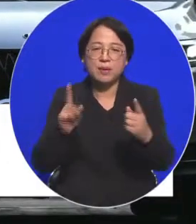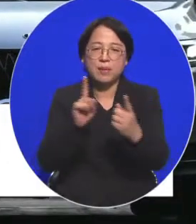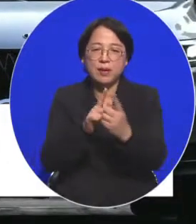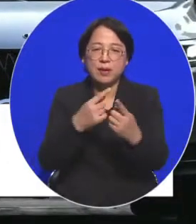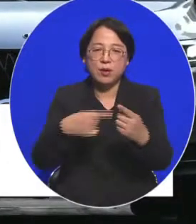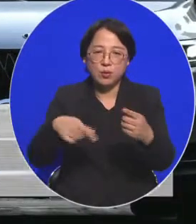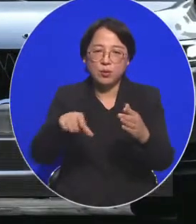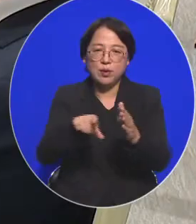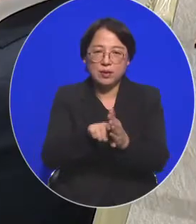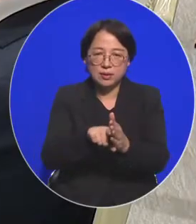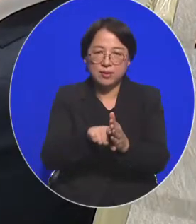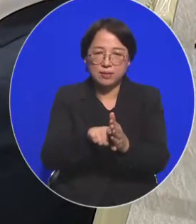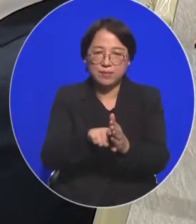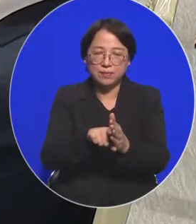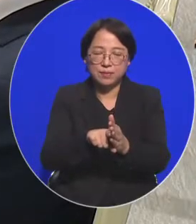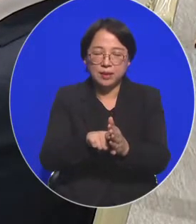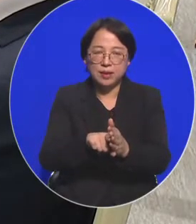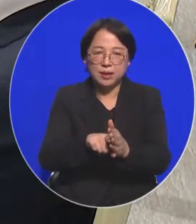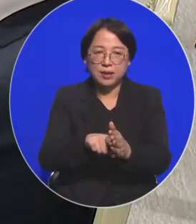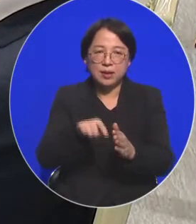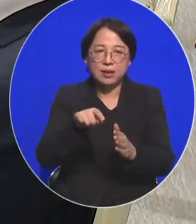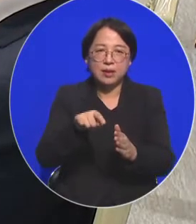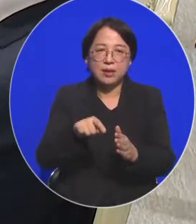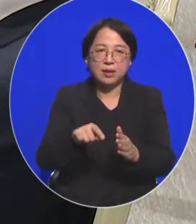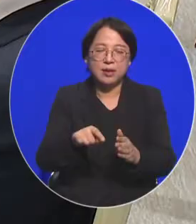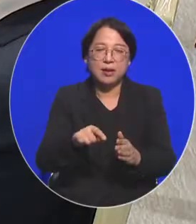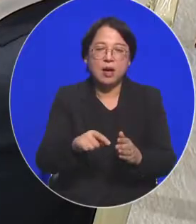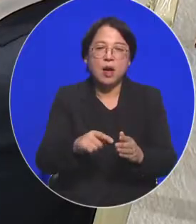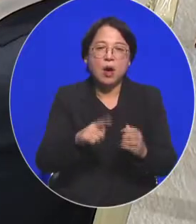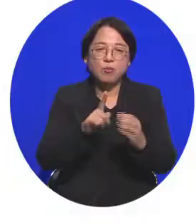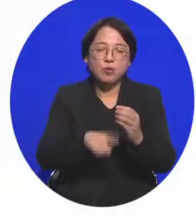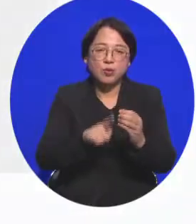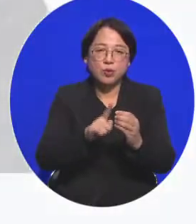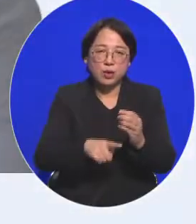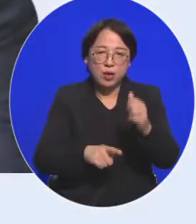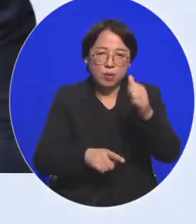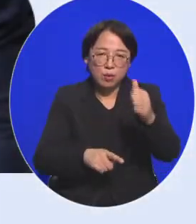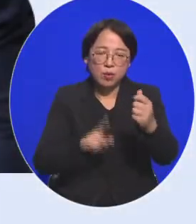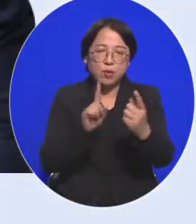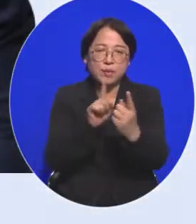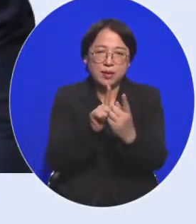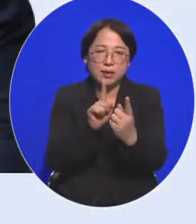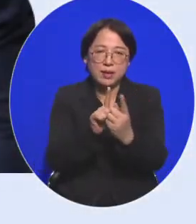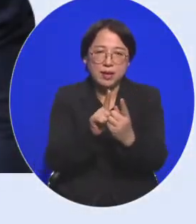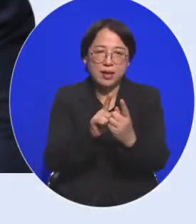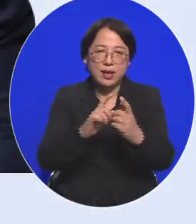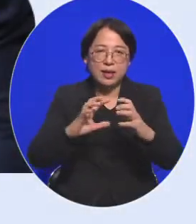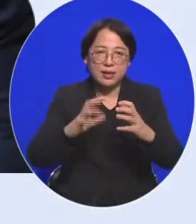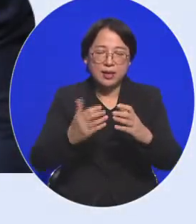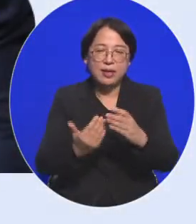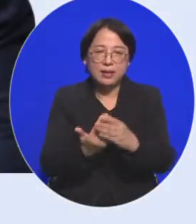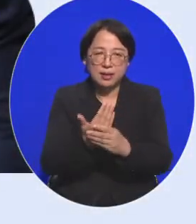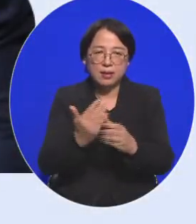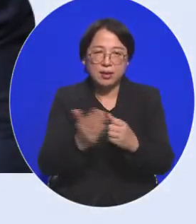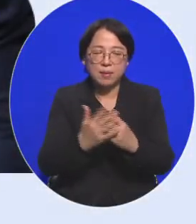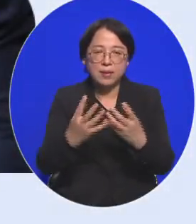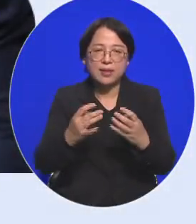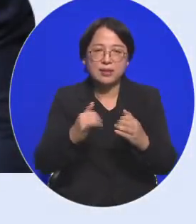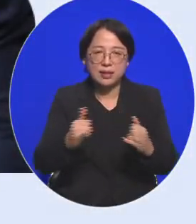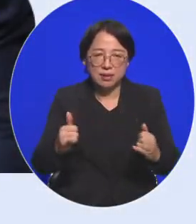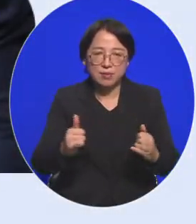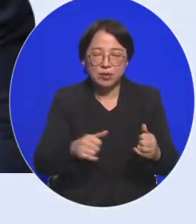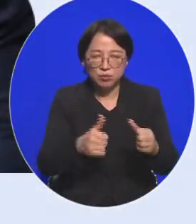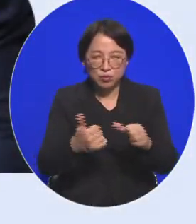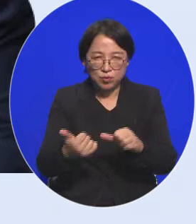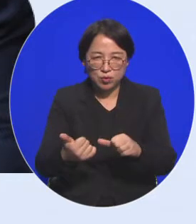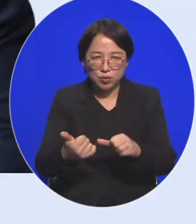현장으로 향했습니다. 윤 대통령은 먼저 불교계 원로를 만나 나라의 큰 병고로 많은 사람이 희생됐고 마음을